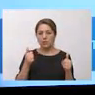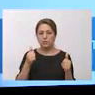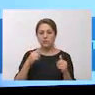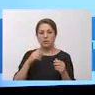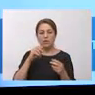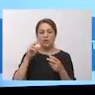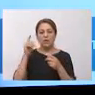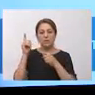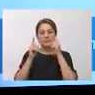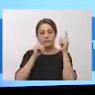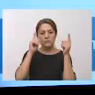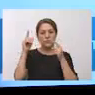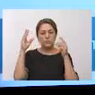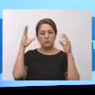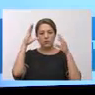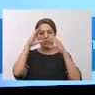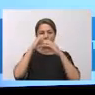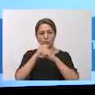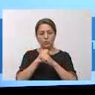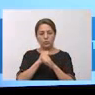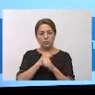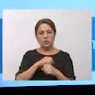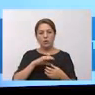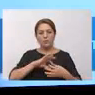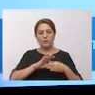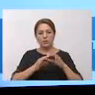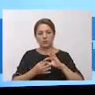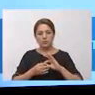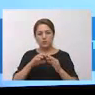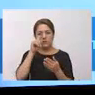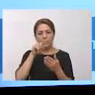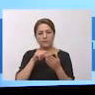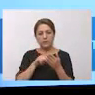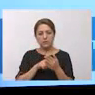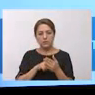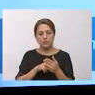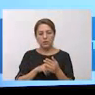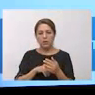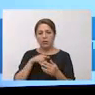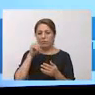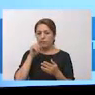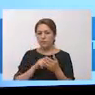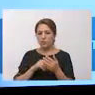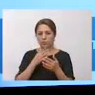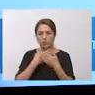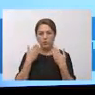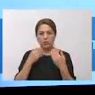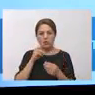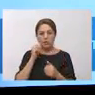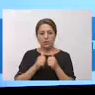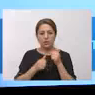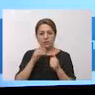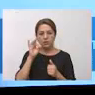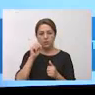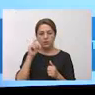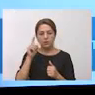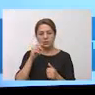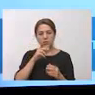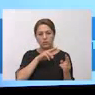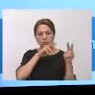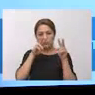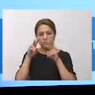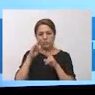звездная ночь» – предложение восклицательное. И невосклицательное. «Каждый раз я наблюдаю за